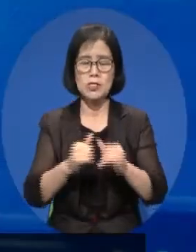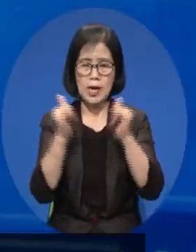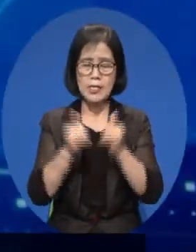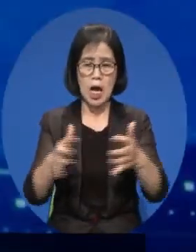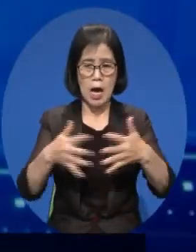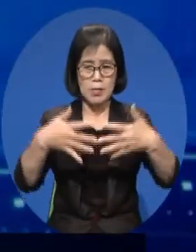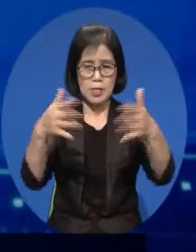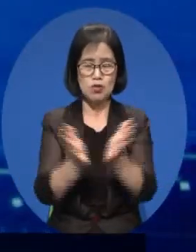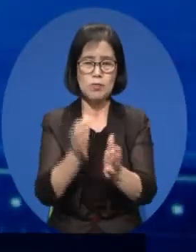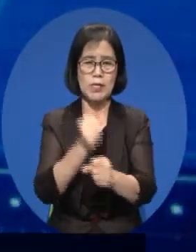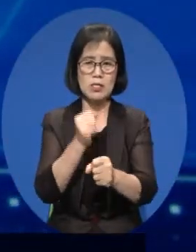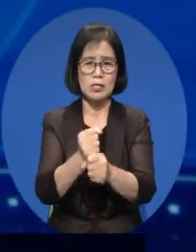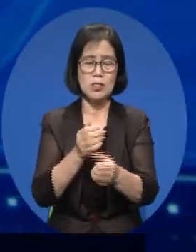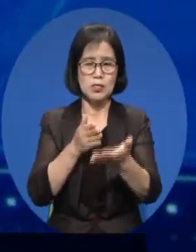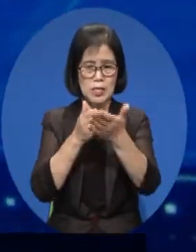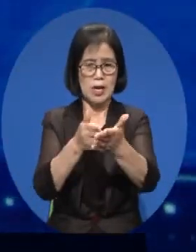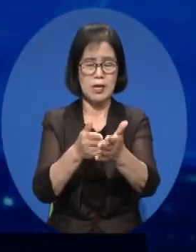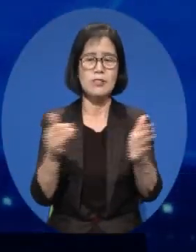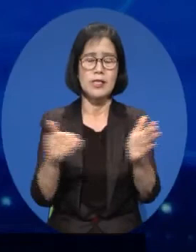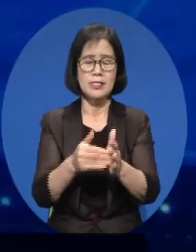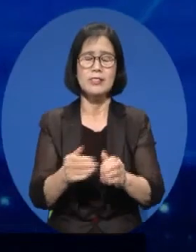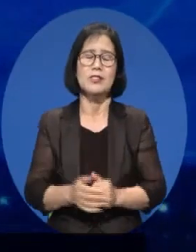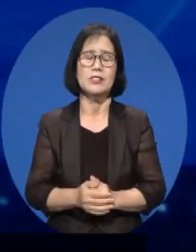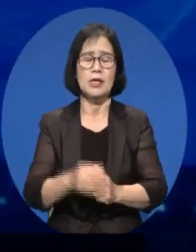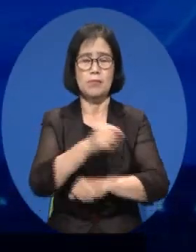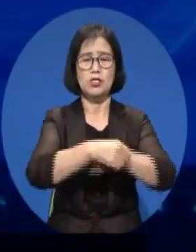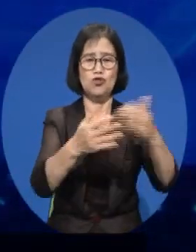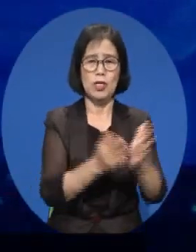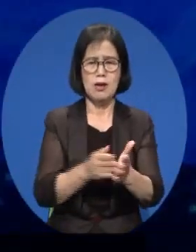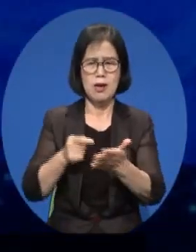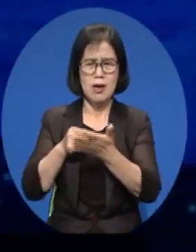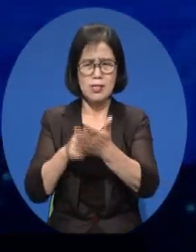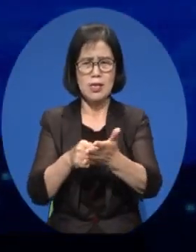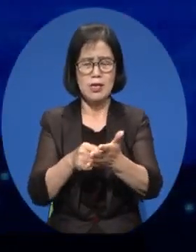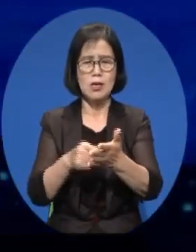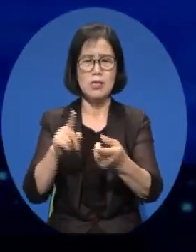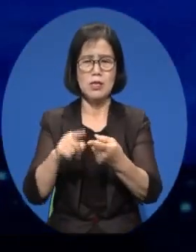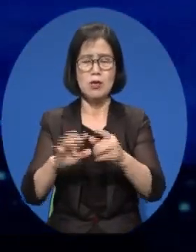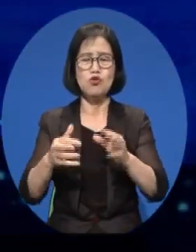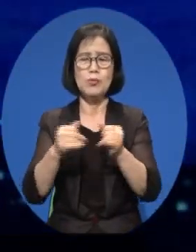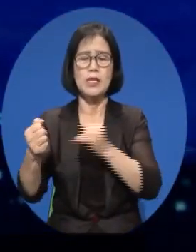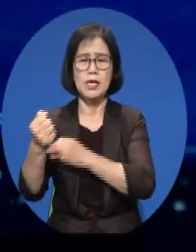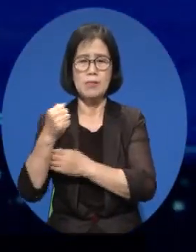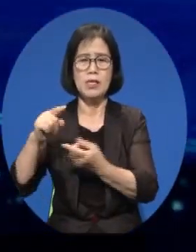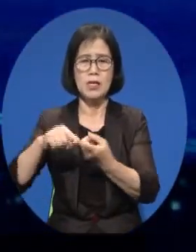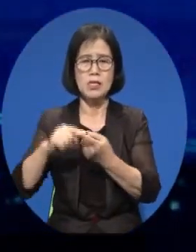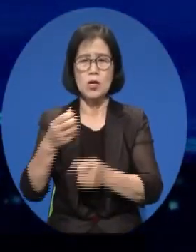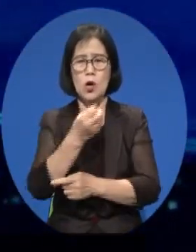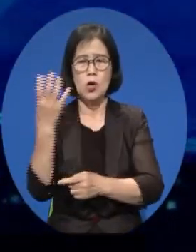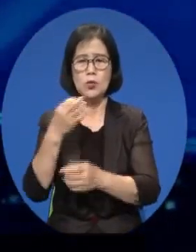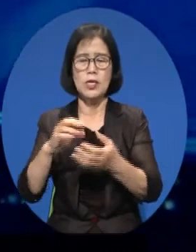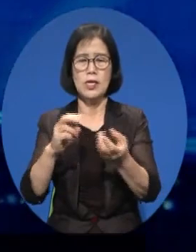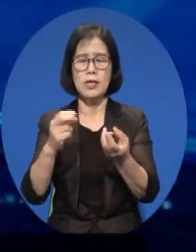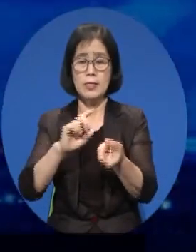만들어서 논의하자라는 제안을 내놓은 상태이기도 합니다. 아울러서 지금 민주당이 강행 처리하려는 그 기류에 대해 국민의힘에 대해서도 언론계에서는